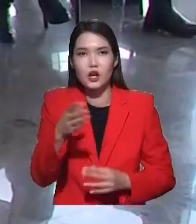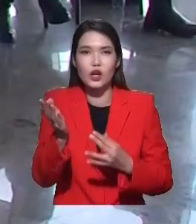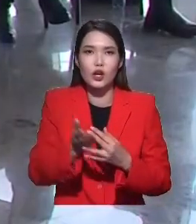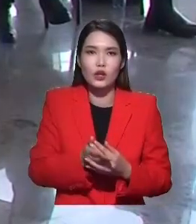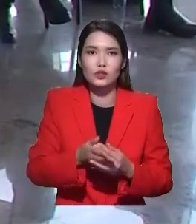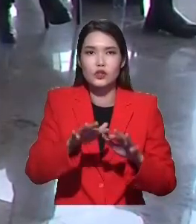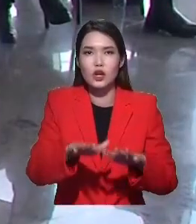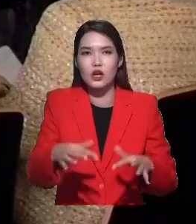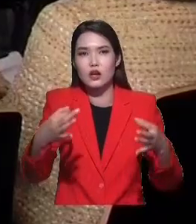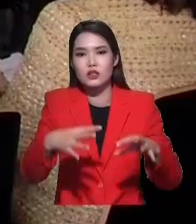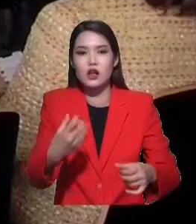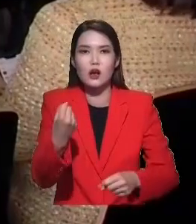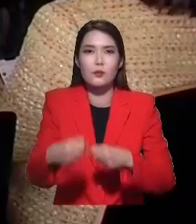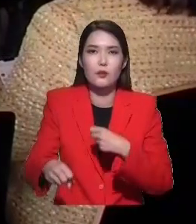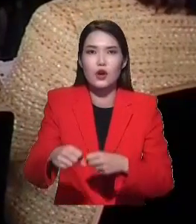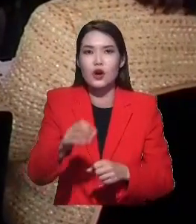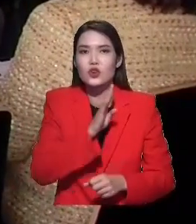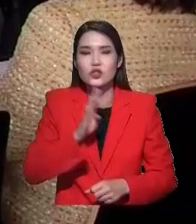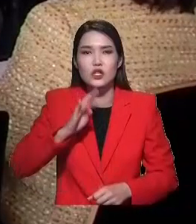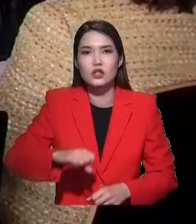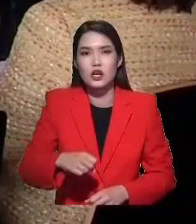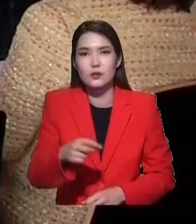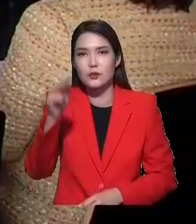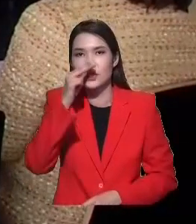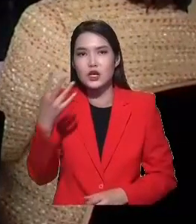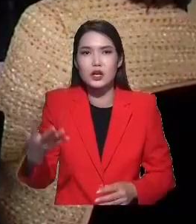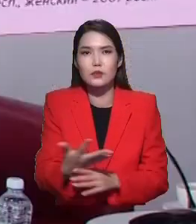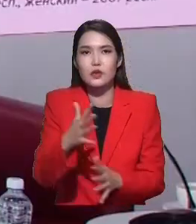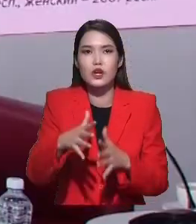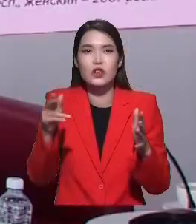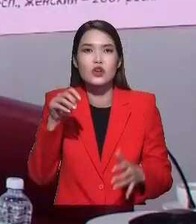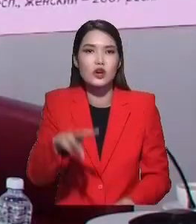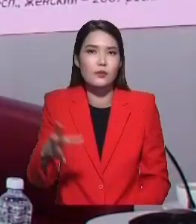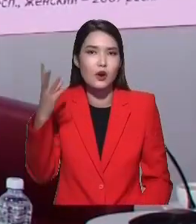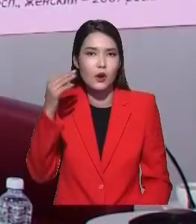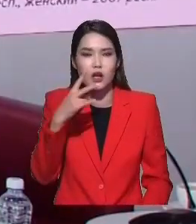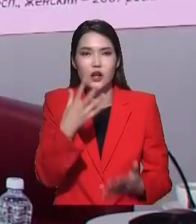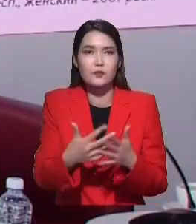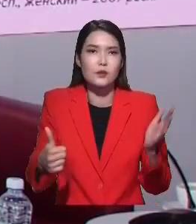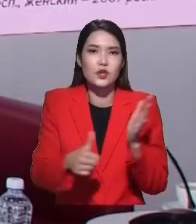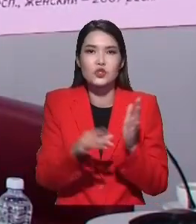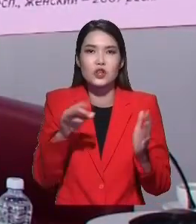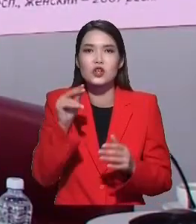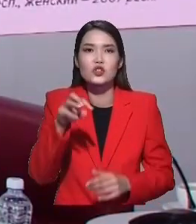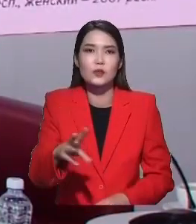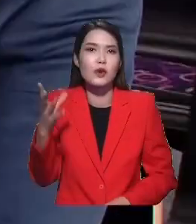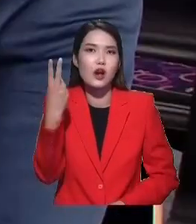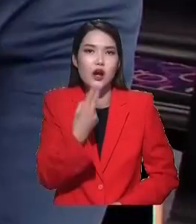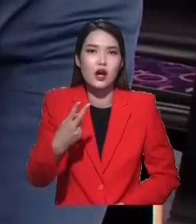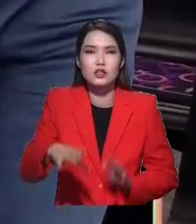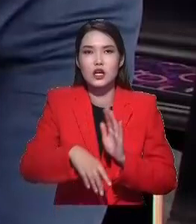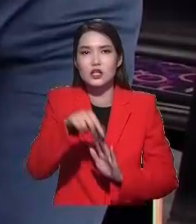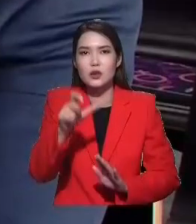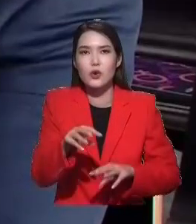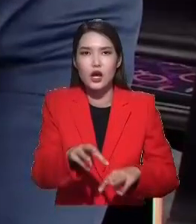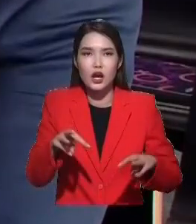респондентов, допускающих побои жен и подруг, в Шымкенте в 5 раз больше, чем в Алматы, и почти в 6 раз, чем в Астане. Депутат Мажилиса